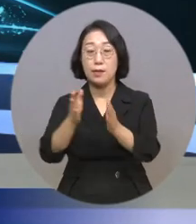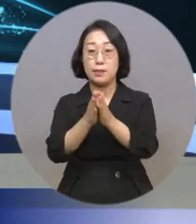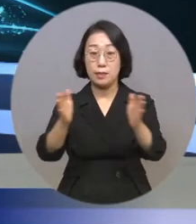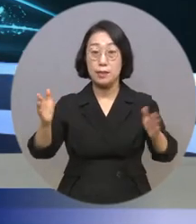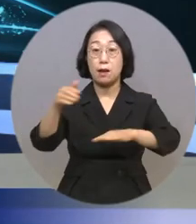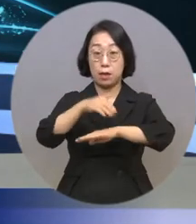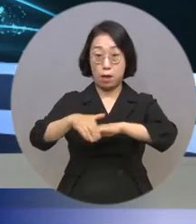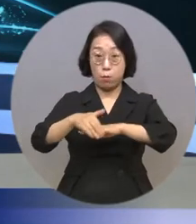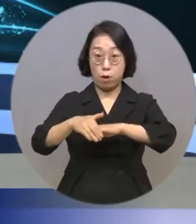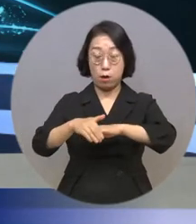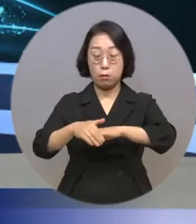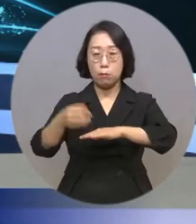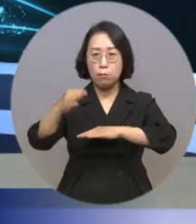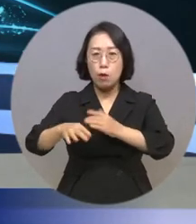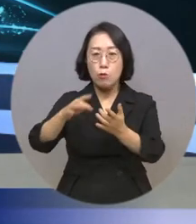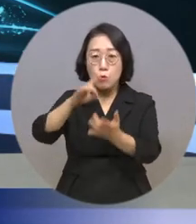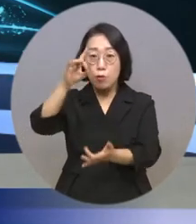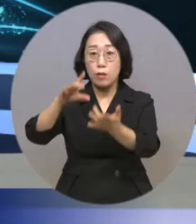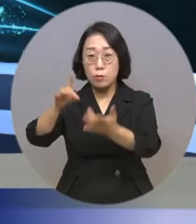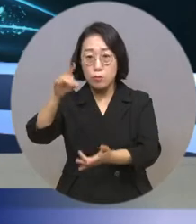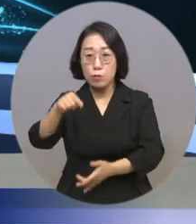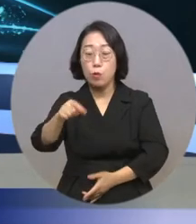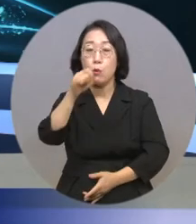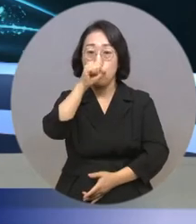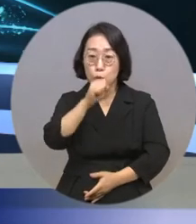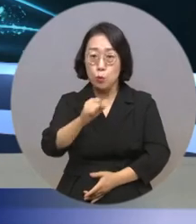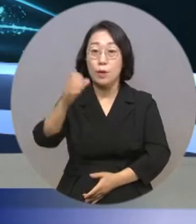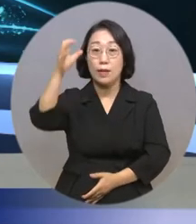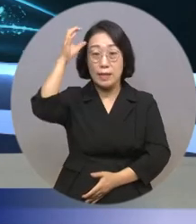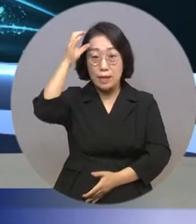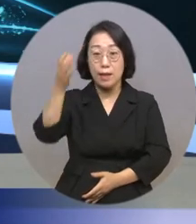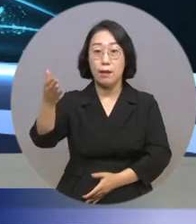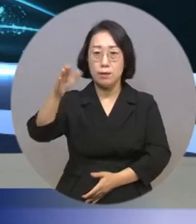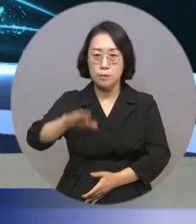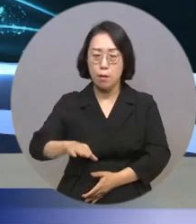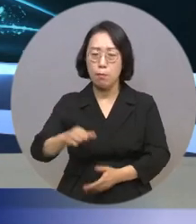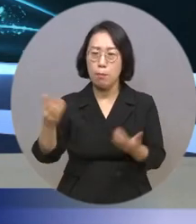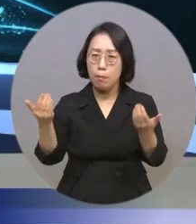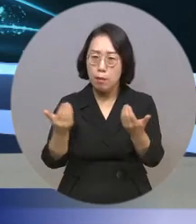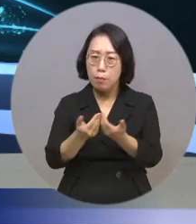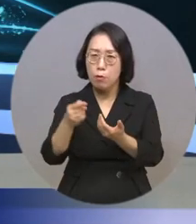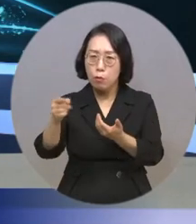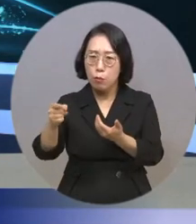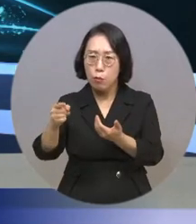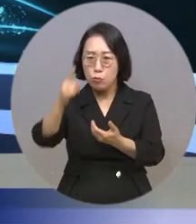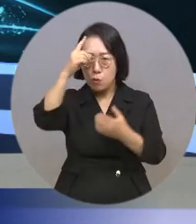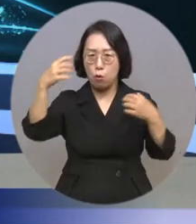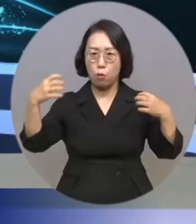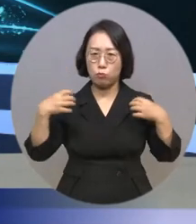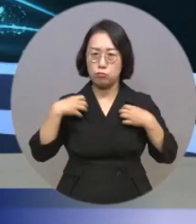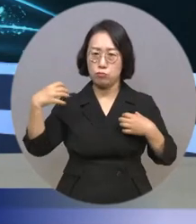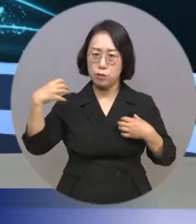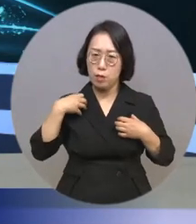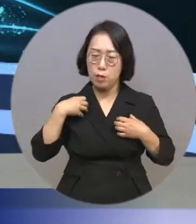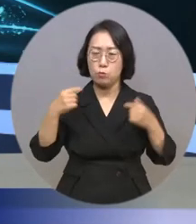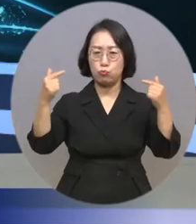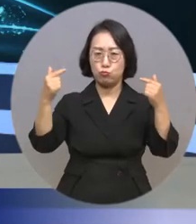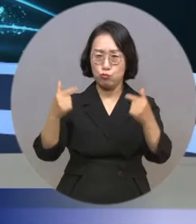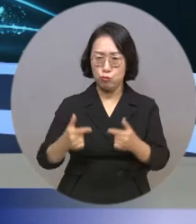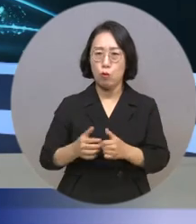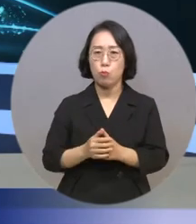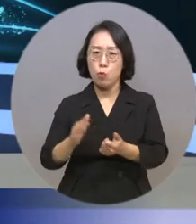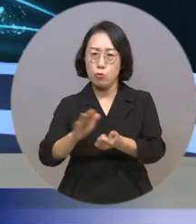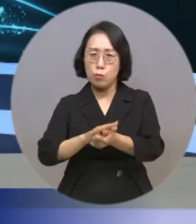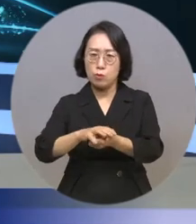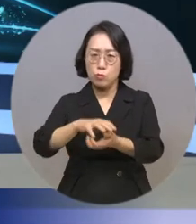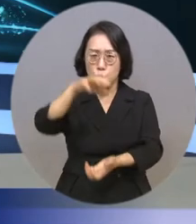예정인데요. 선택권이 주어진다는 기대감도 있지만 한편에서는 국가의 장애인 복지 책임 약화와 서비스